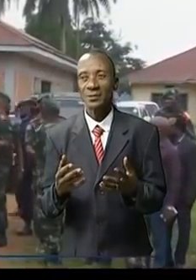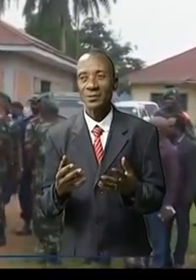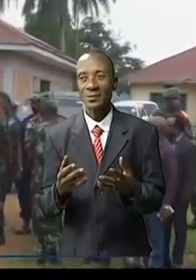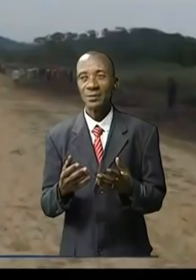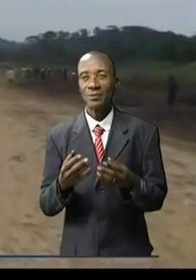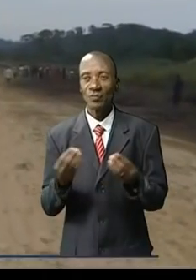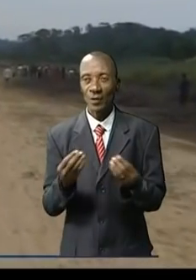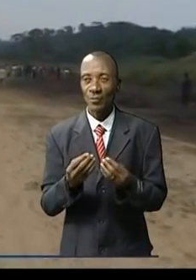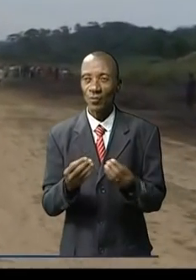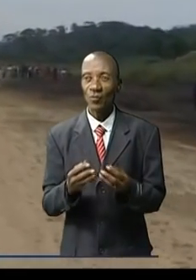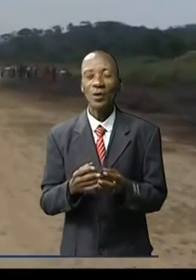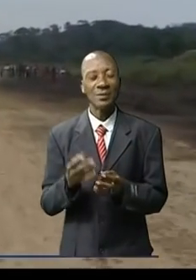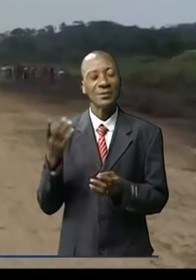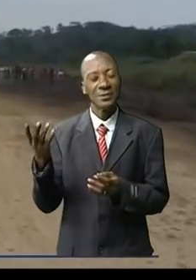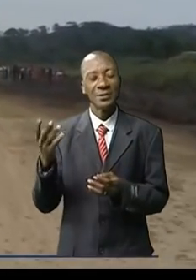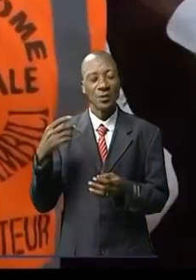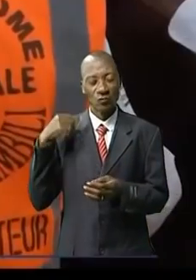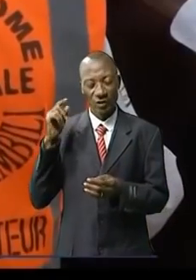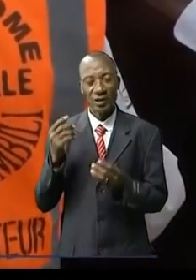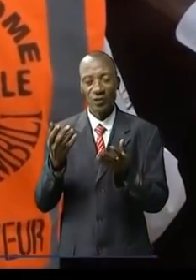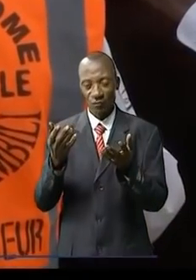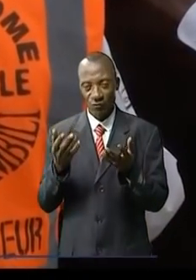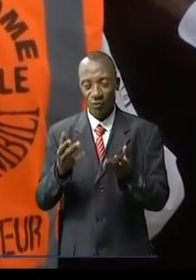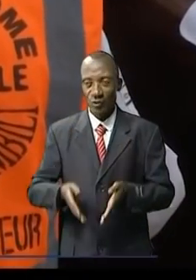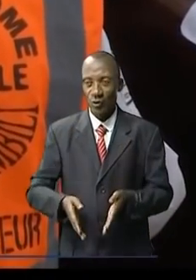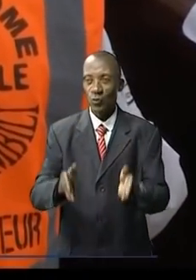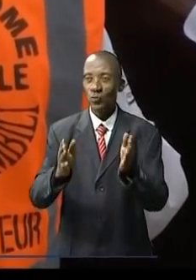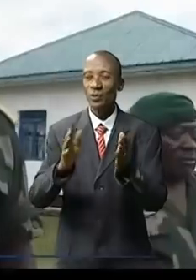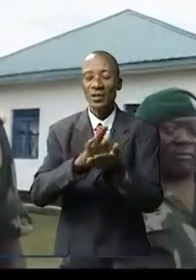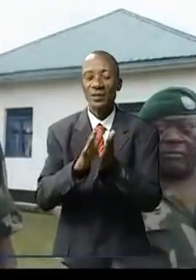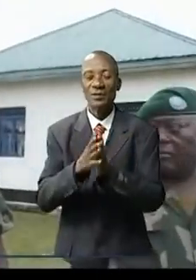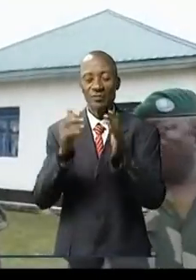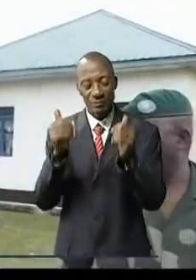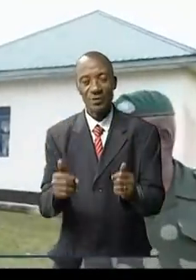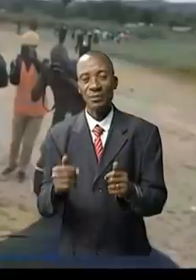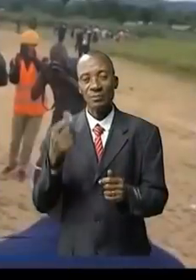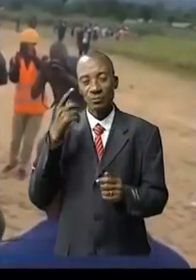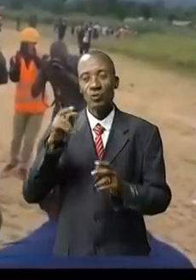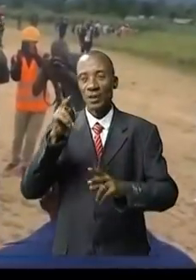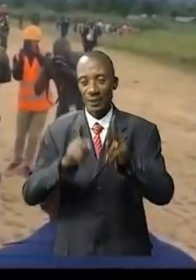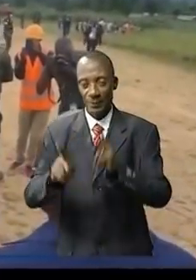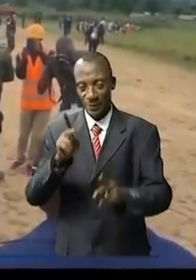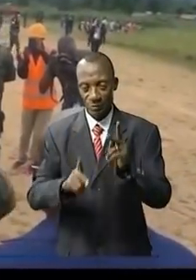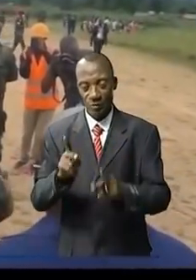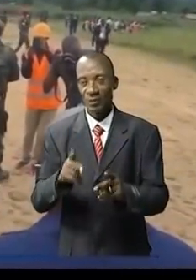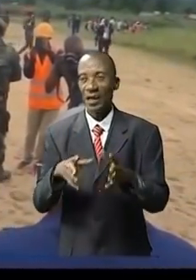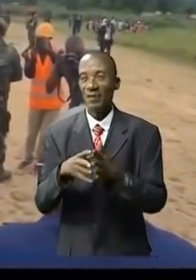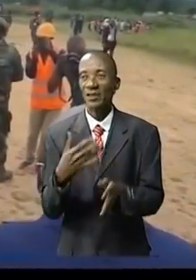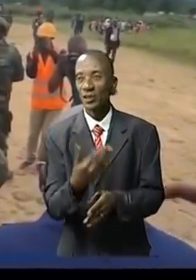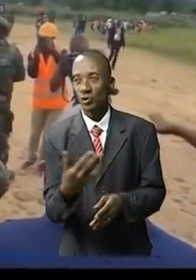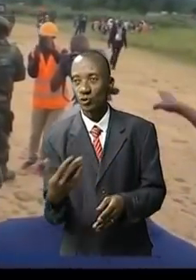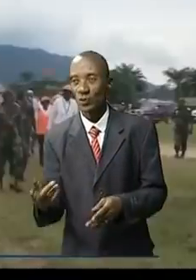l'aérodrome de Wadi Kale que l'autorité a bouclé sa journée de samedi. Tout en émettant le vœu de voir les travaux de cet aérodrome